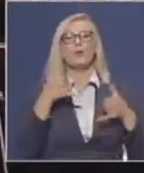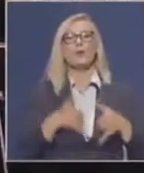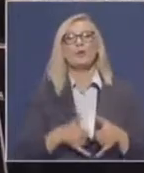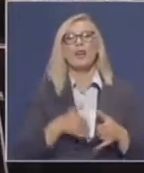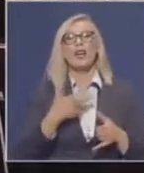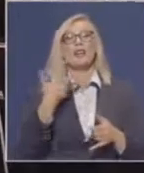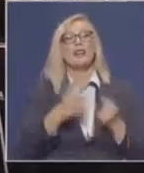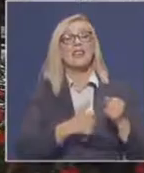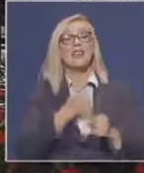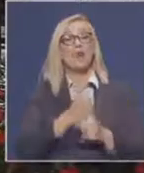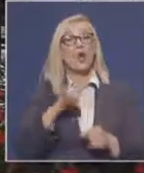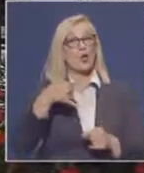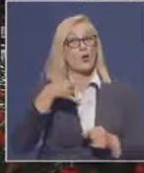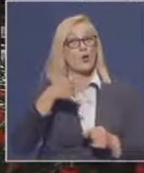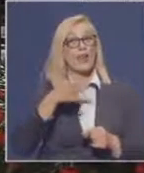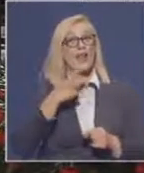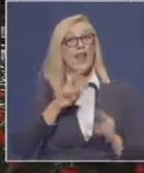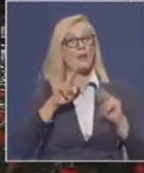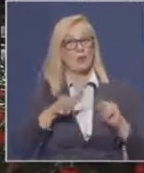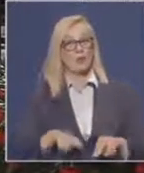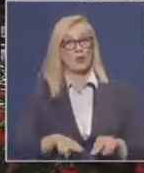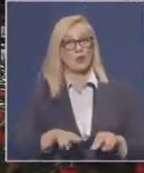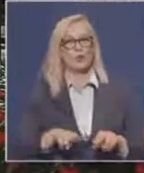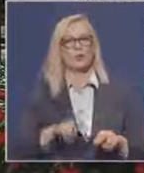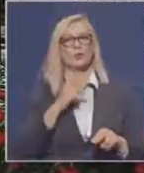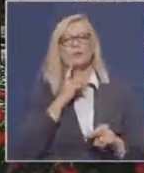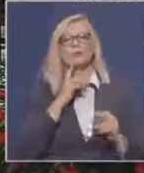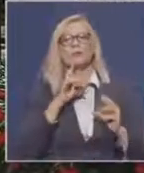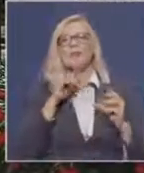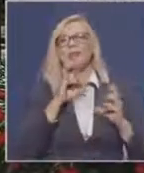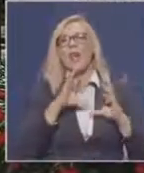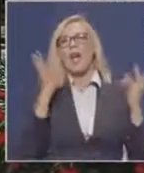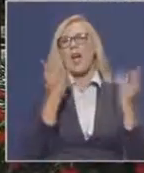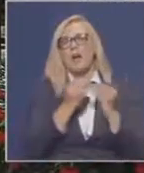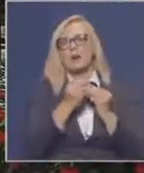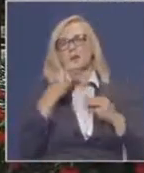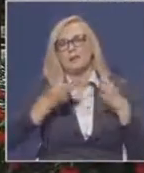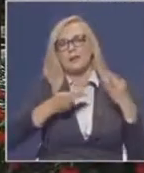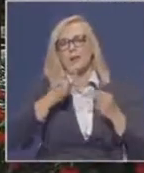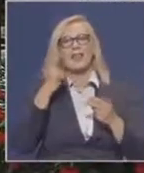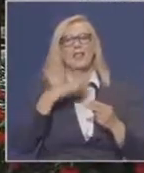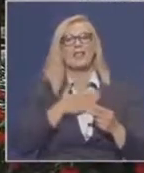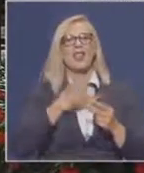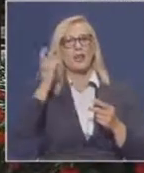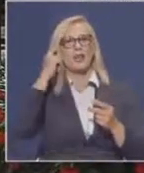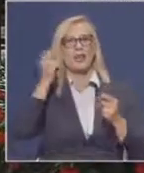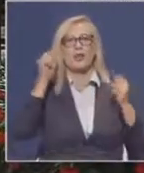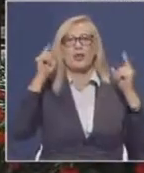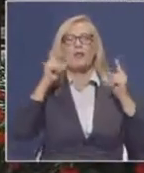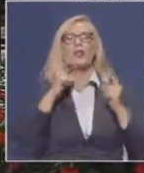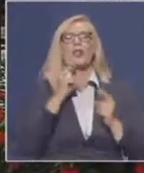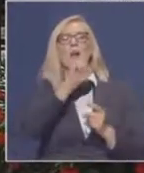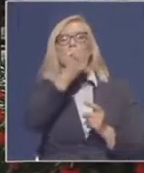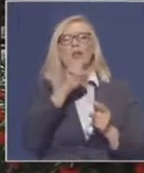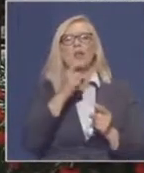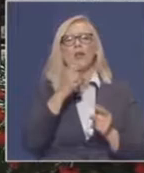30 годишен јубилеј е и можност за колективно преиспитување на нашата совест. Прашањето кое уште во